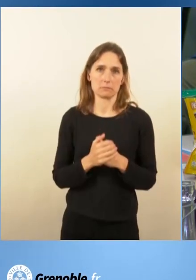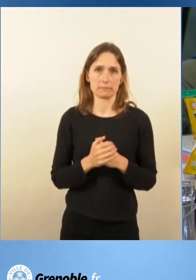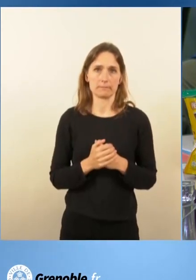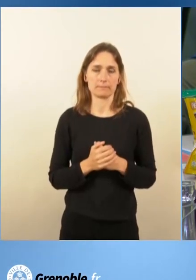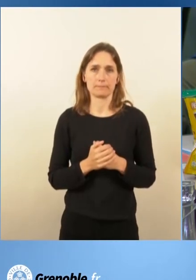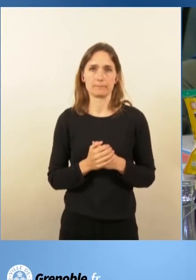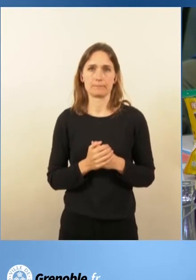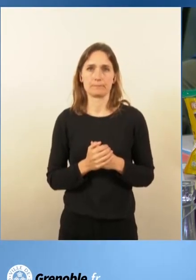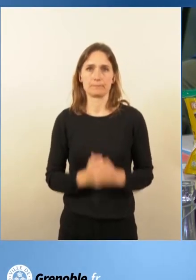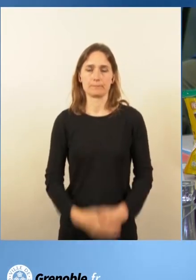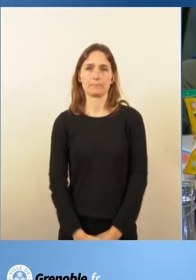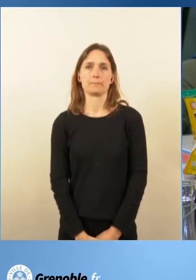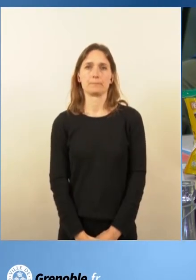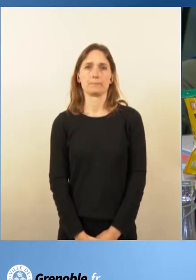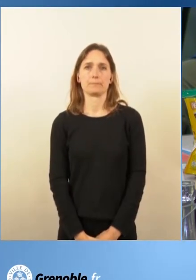sûr